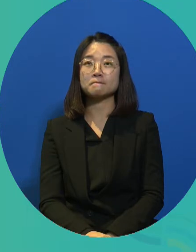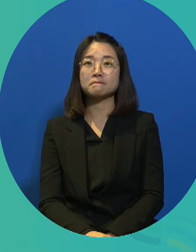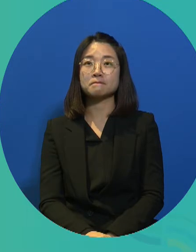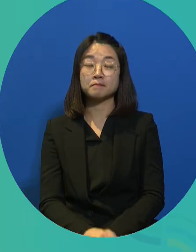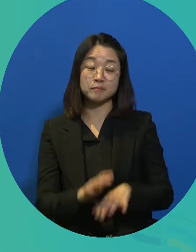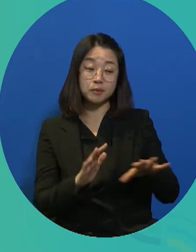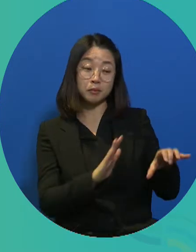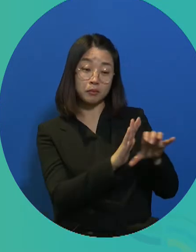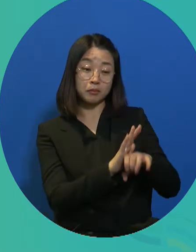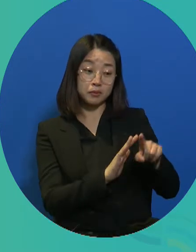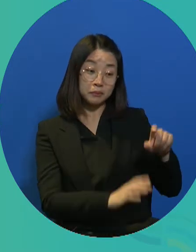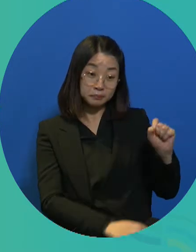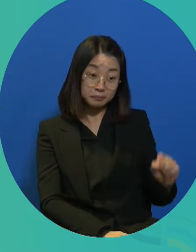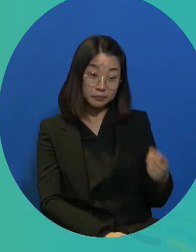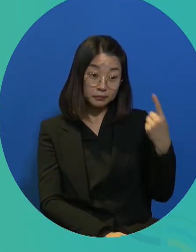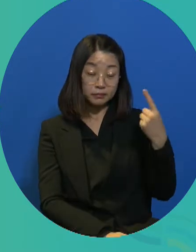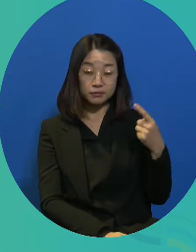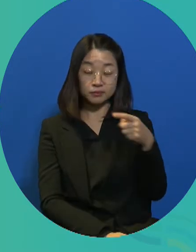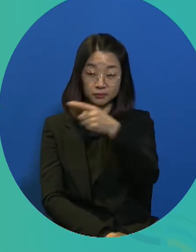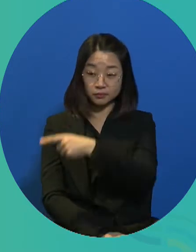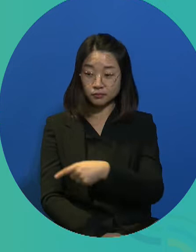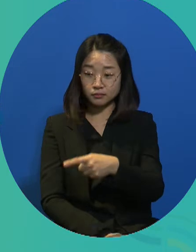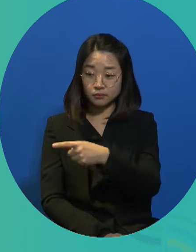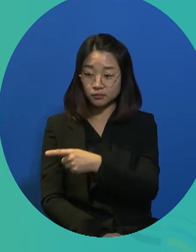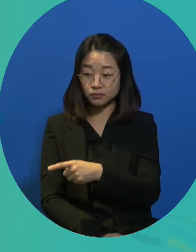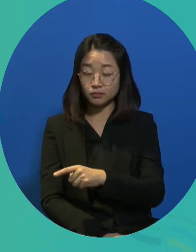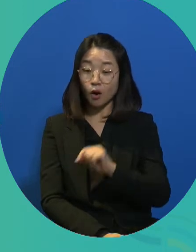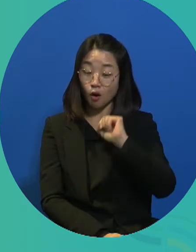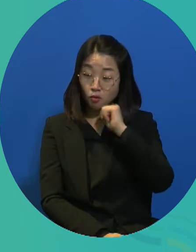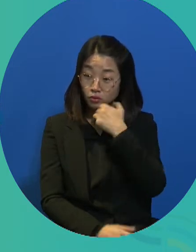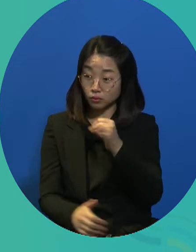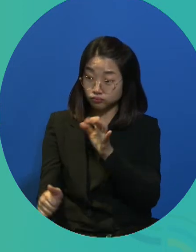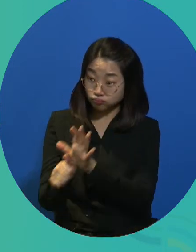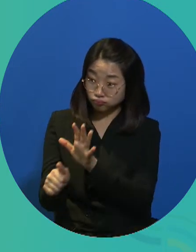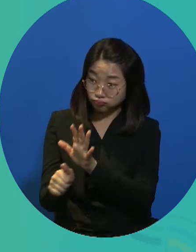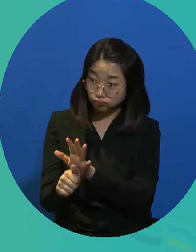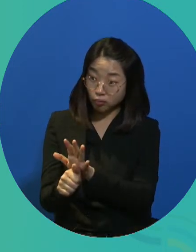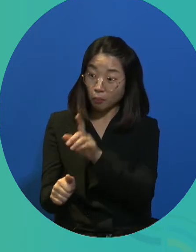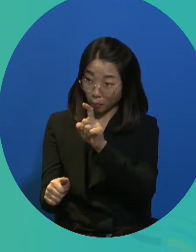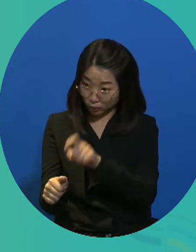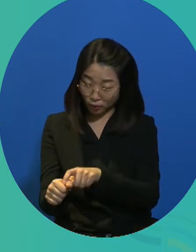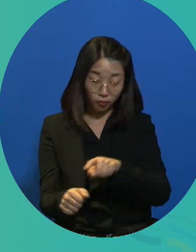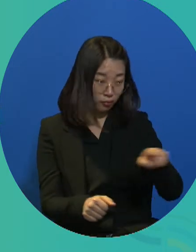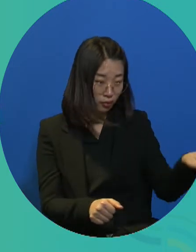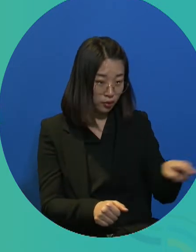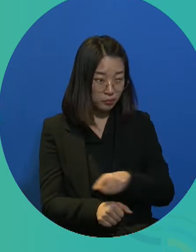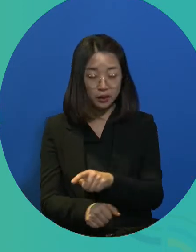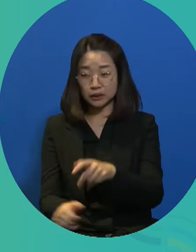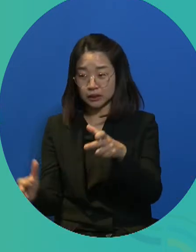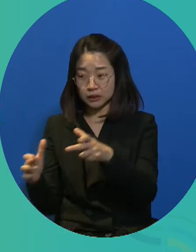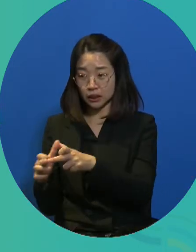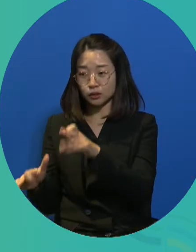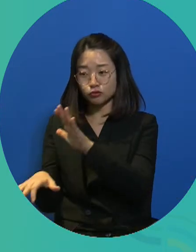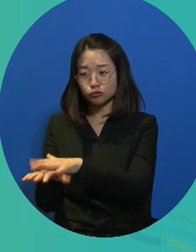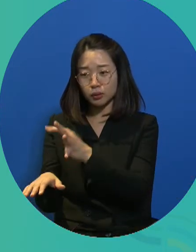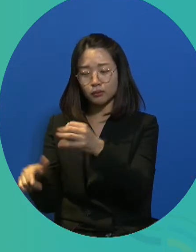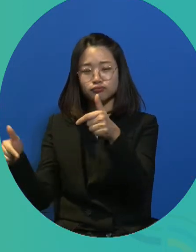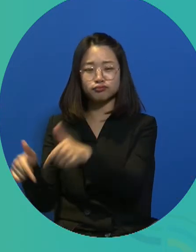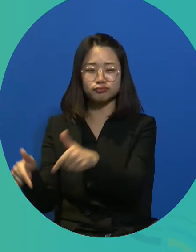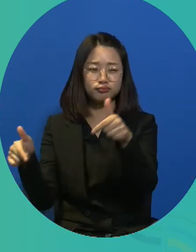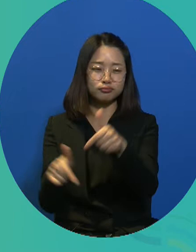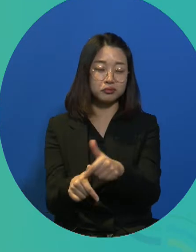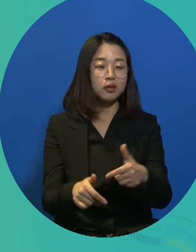팬데믹 시대에서 특히 취약계층을 더욱더 보호해야 되기 때문에 예산을 삭감할 수밖에 없었다. 복지수당을 더욱더 삭감을 할